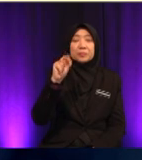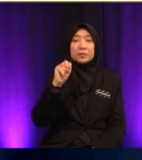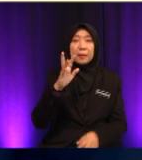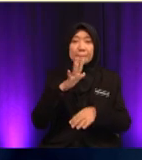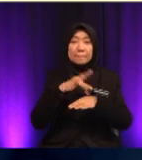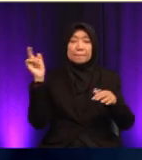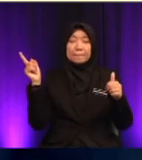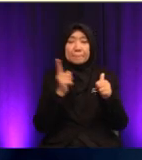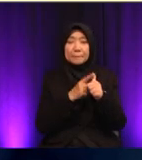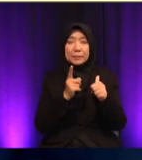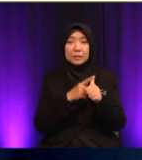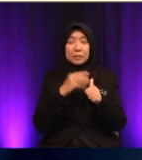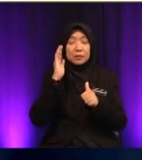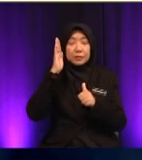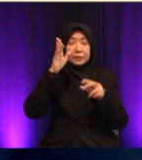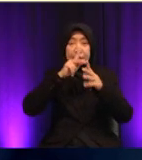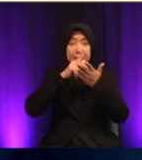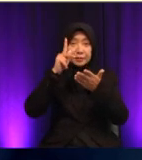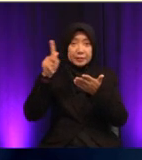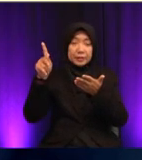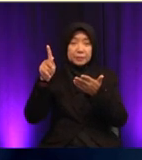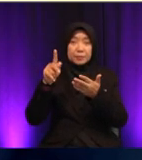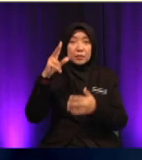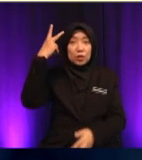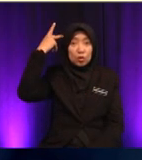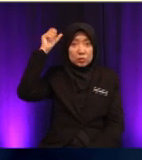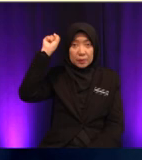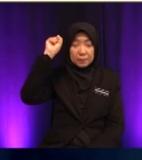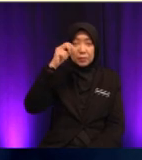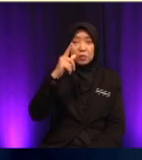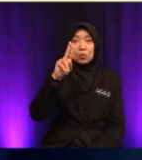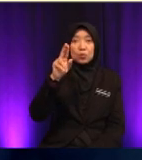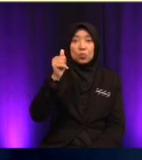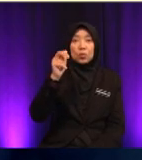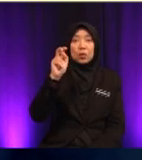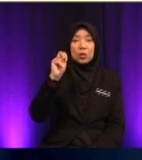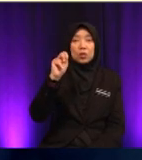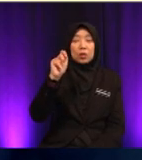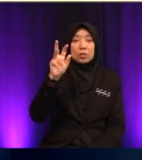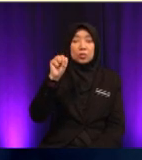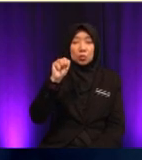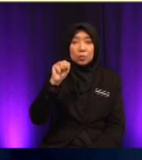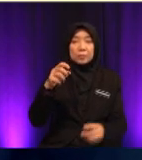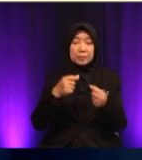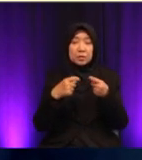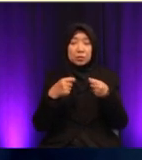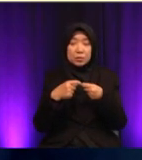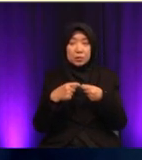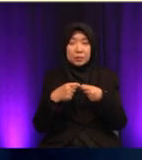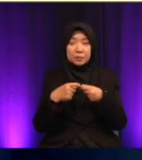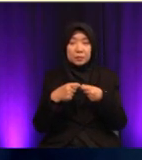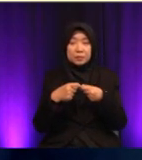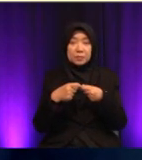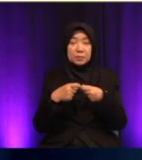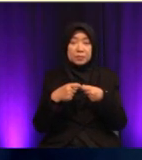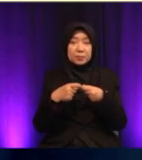beliau memperkenalkan konsep Quantum dimana cahaya ataupun gelombang elektromagnet yang dipancarkan ini dalam bentuk